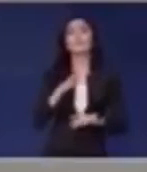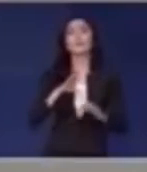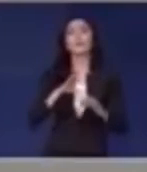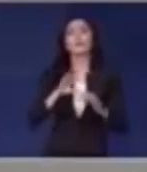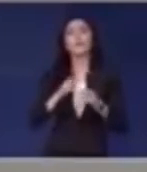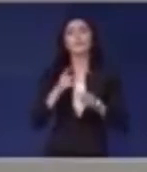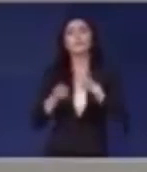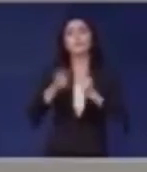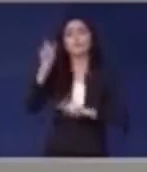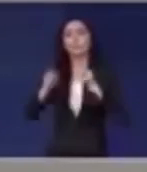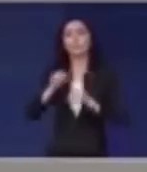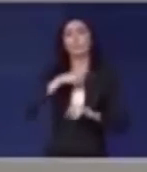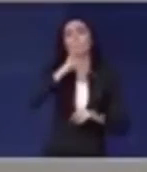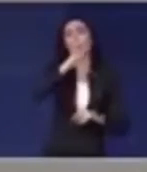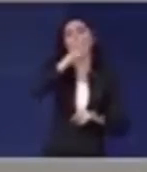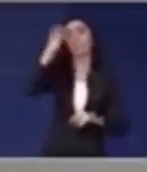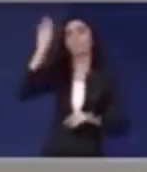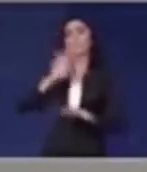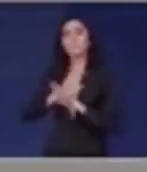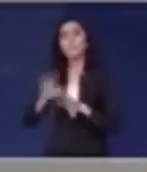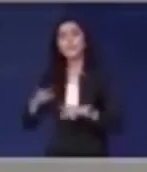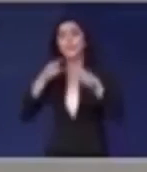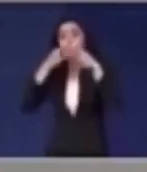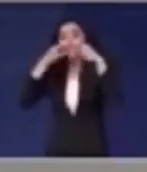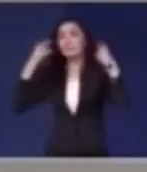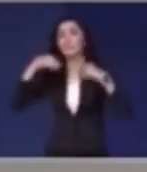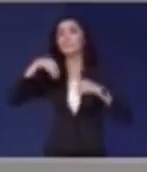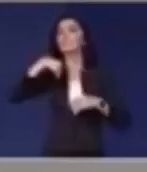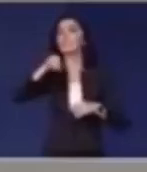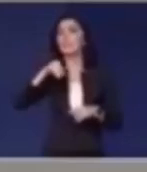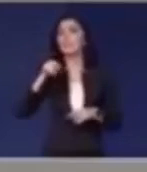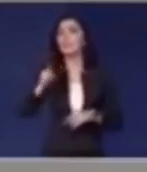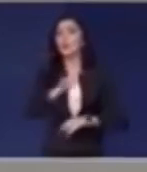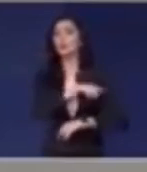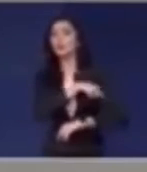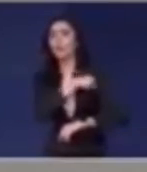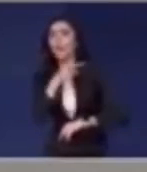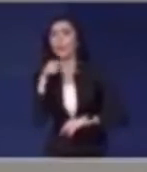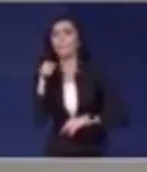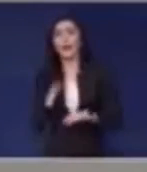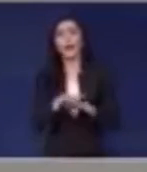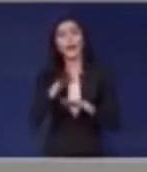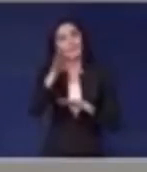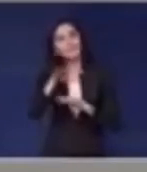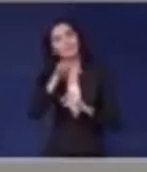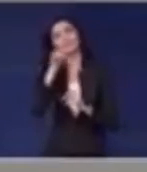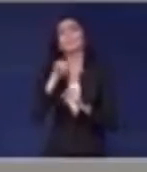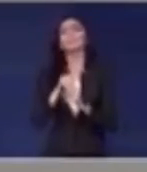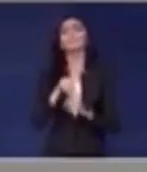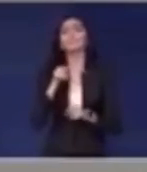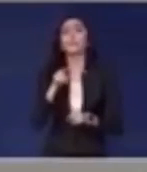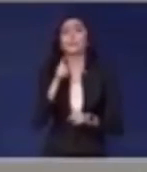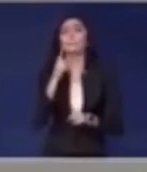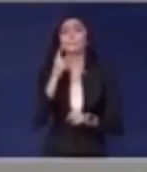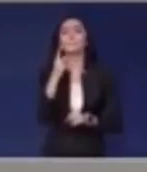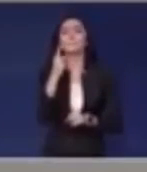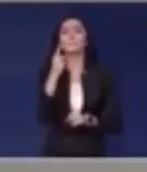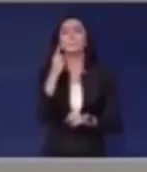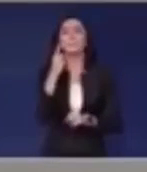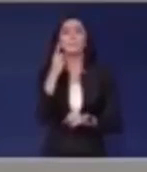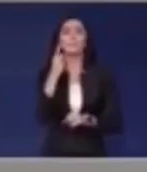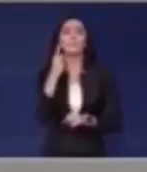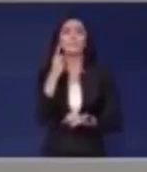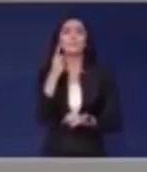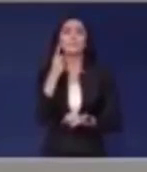çalışanlarımıza ulaştırdık maske satışını Evet şu adımları çerçevesinde 1 lira 3